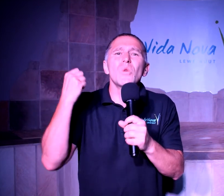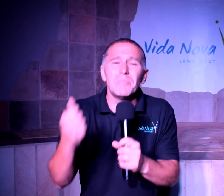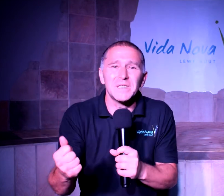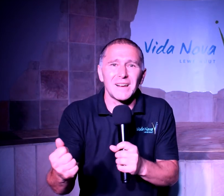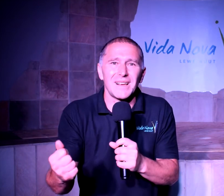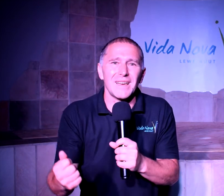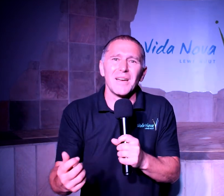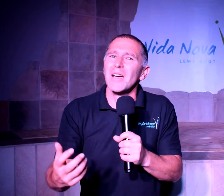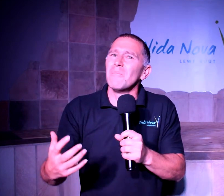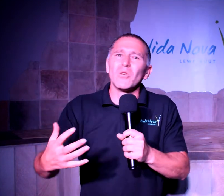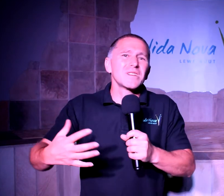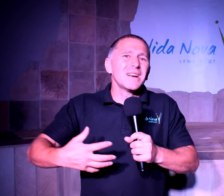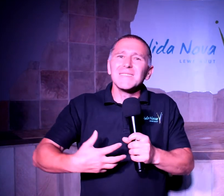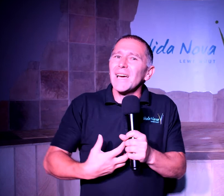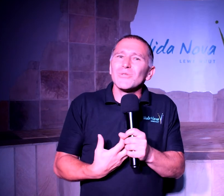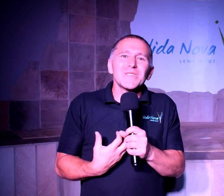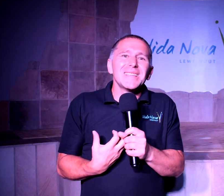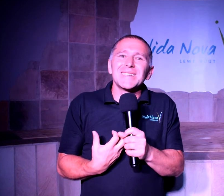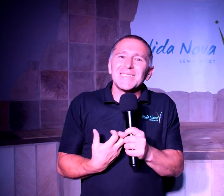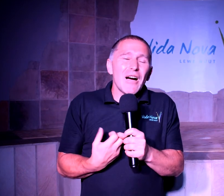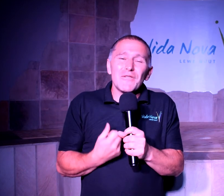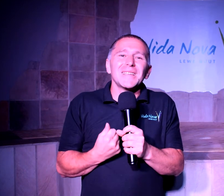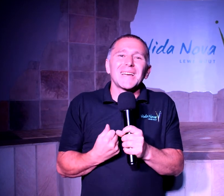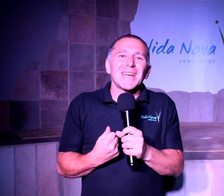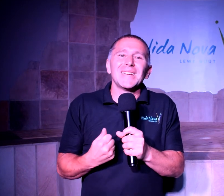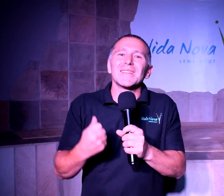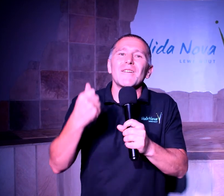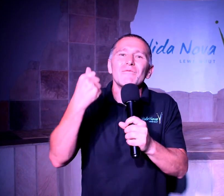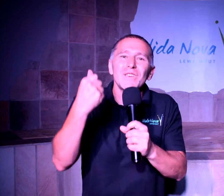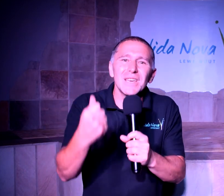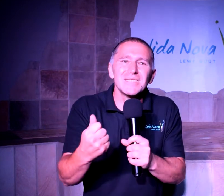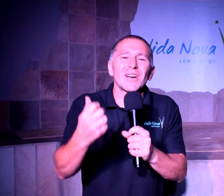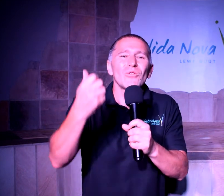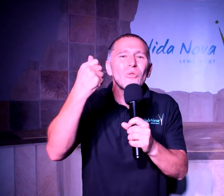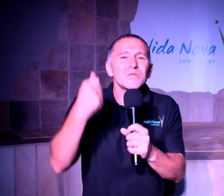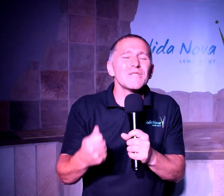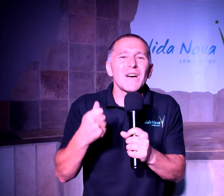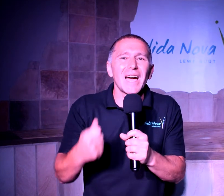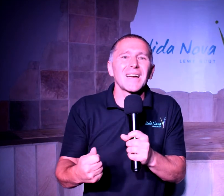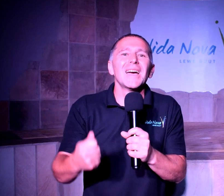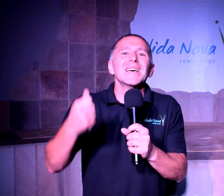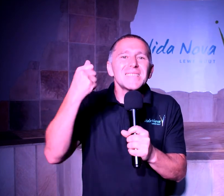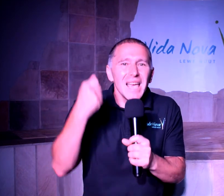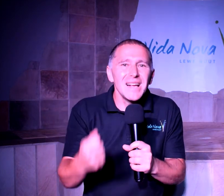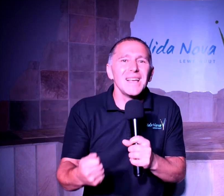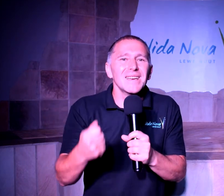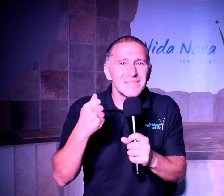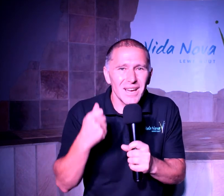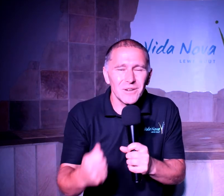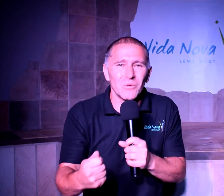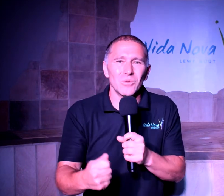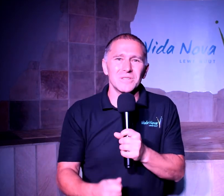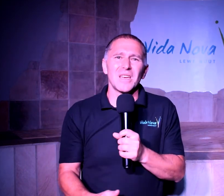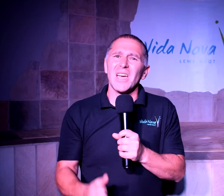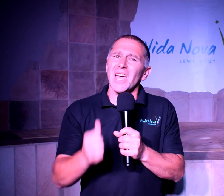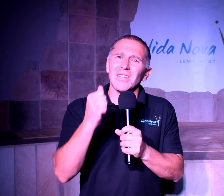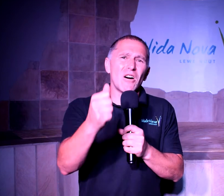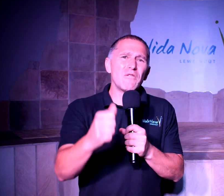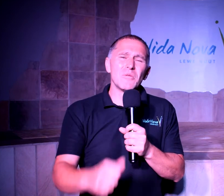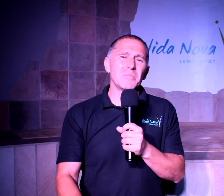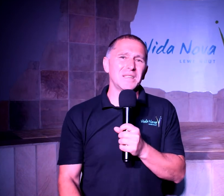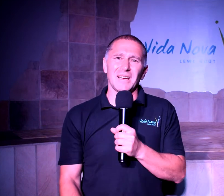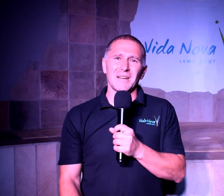mense hoop te gee, maar ons gaan dit nie uit ons self uitkry nie, dit gaan wees deur God se werk, sy gees in ons,